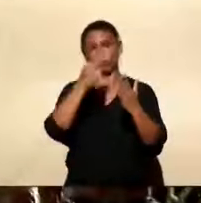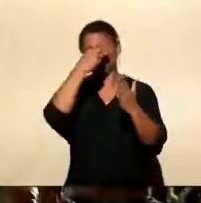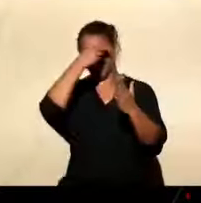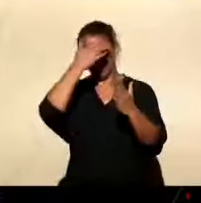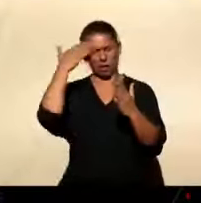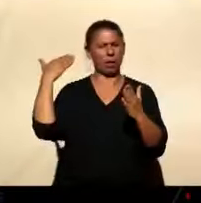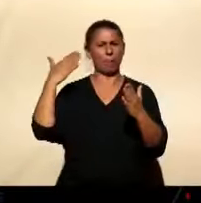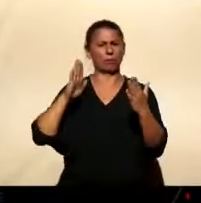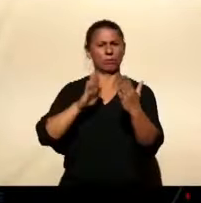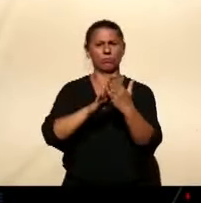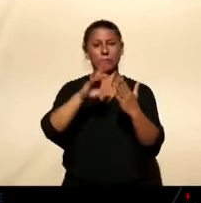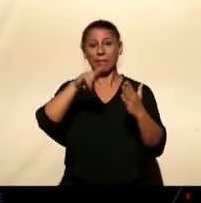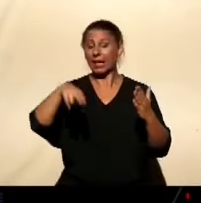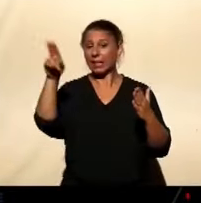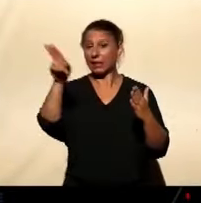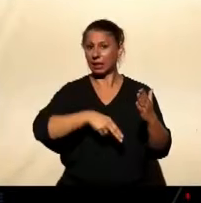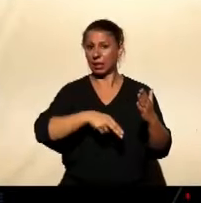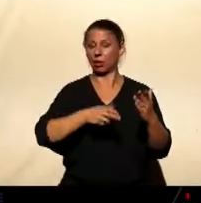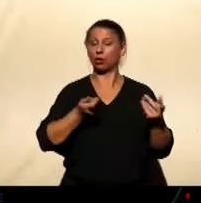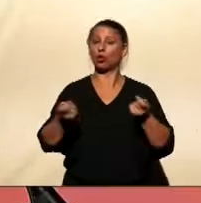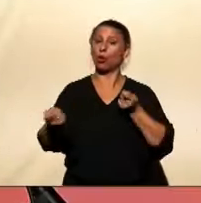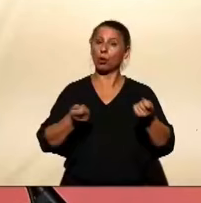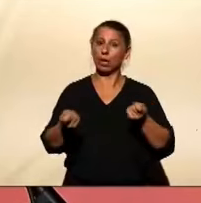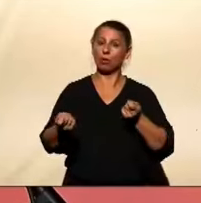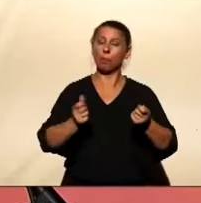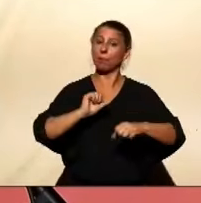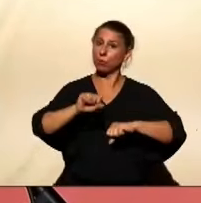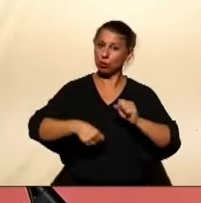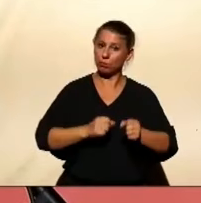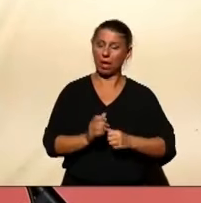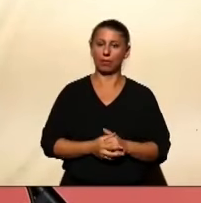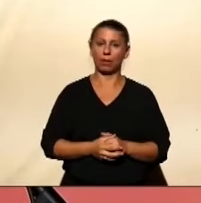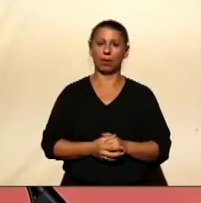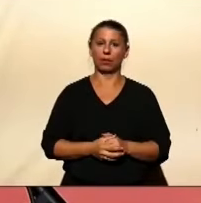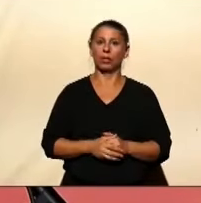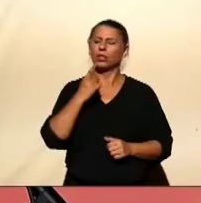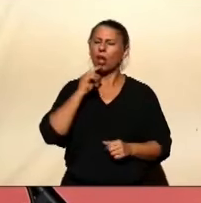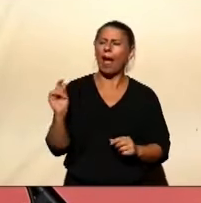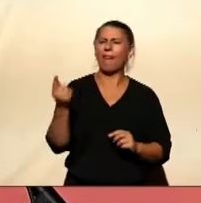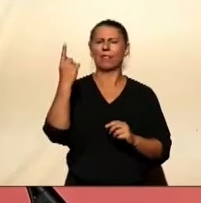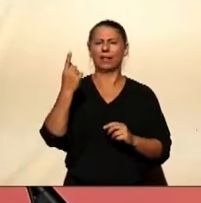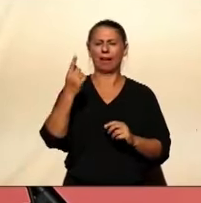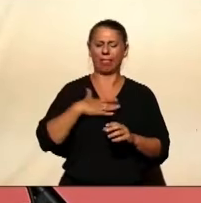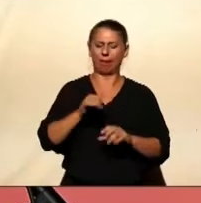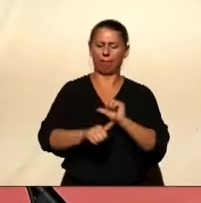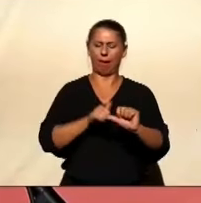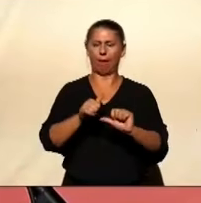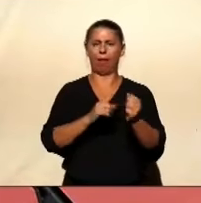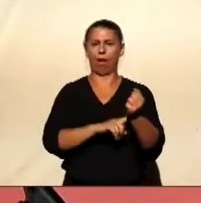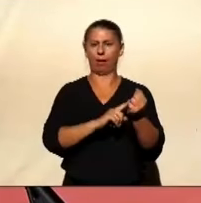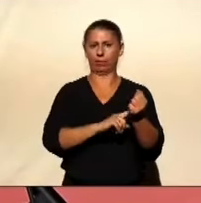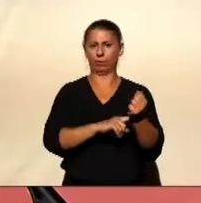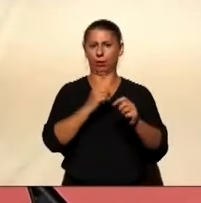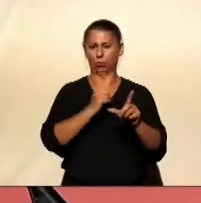μέτωπο και ακύρωνε την οργανωμένη προσπάθεια των οπορτουνιστών να αλλοιώσουν το χαρακτήρα